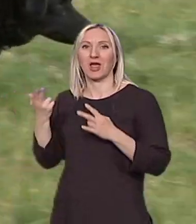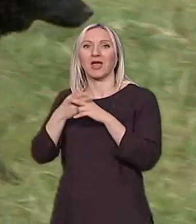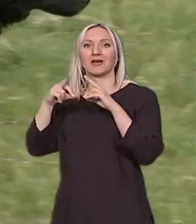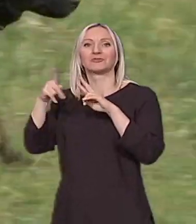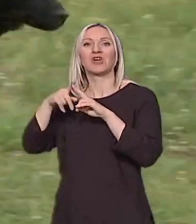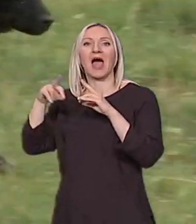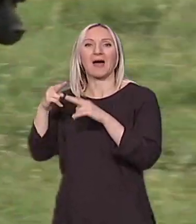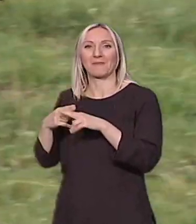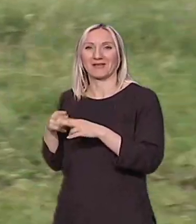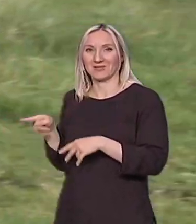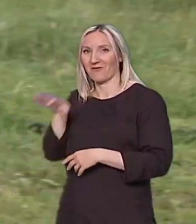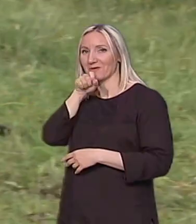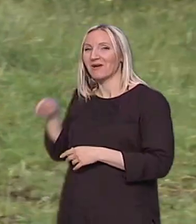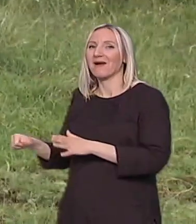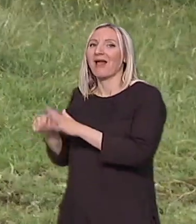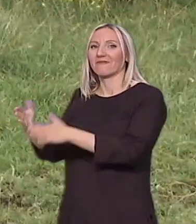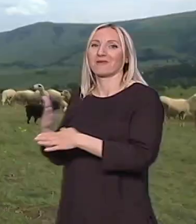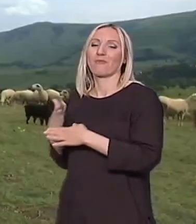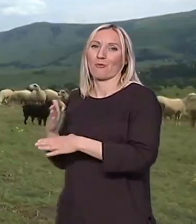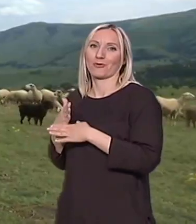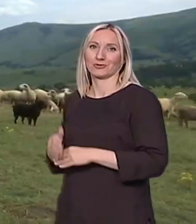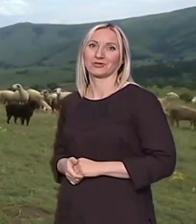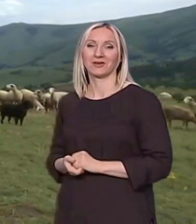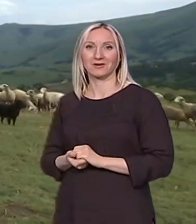Čapa je glavni pomoćnik.